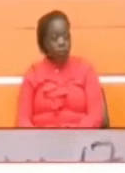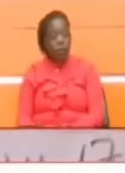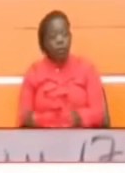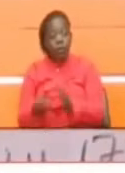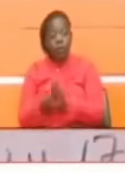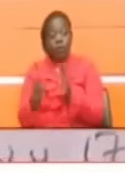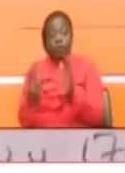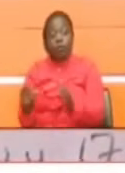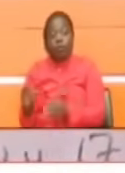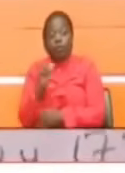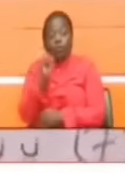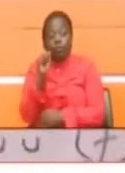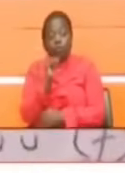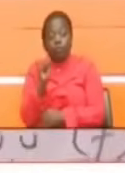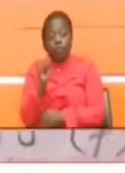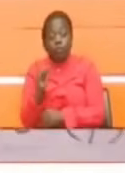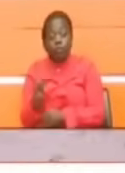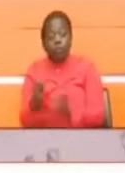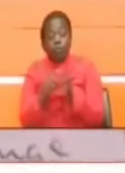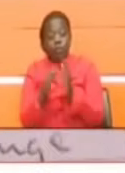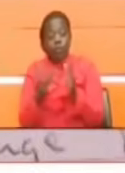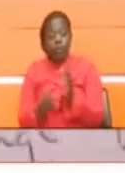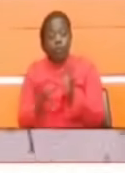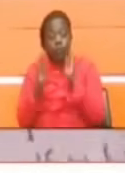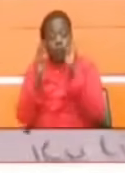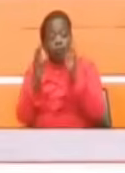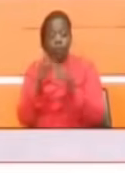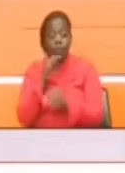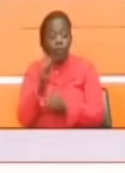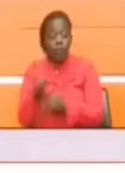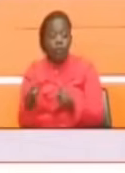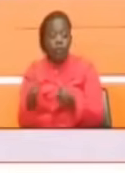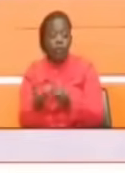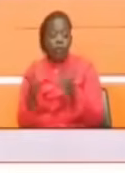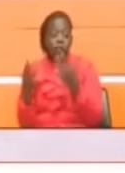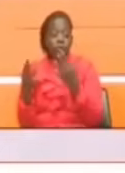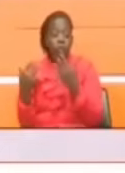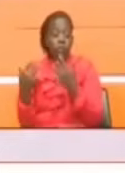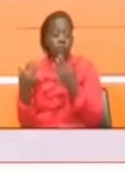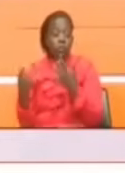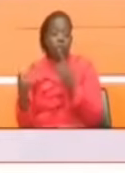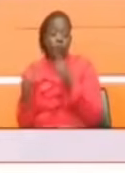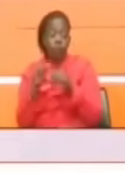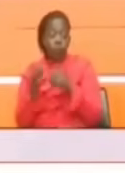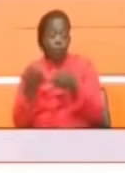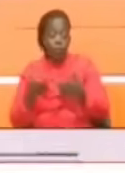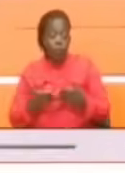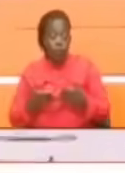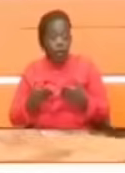Munnamateeka w'omukadde Elvis Twongire alaze ekiraamo kya kitaawe n'ebiwandiiko ebyogera ku